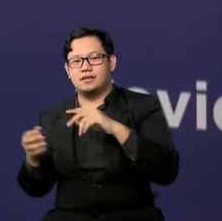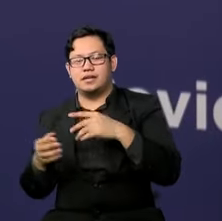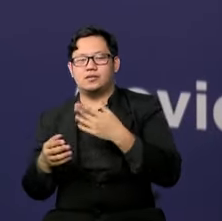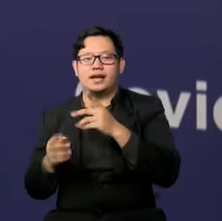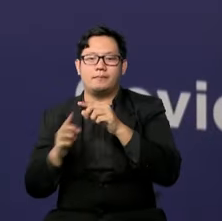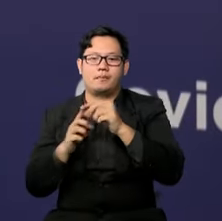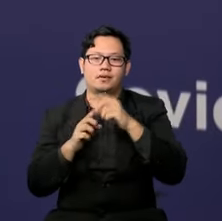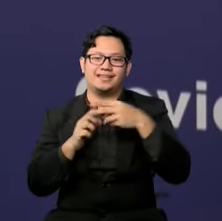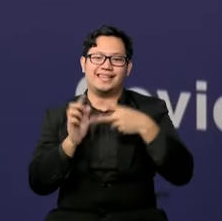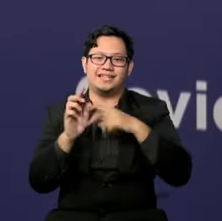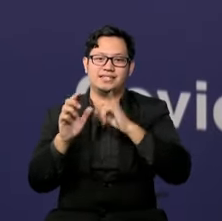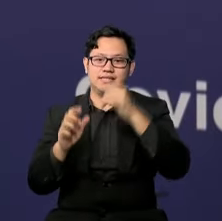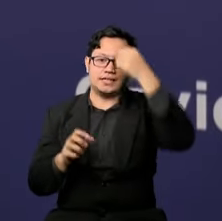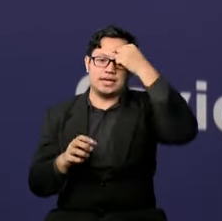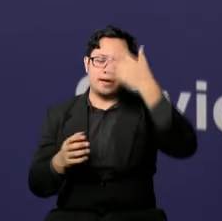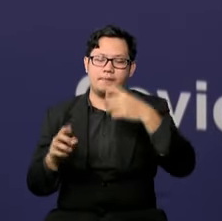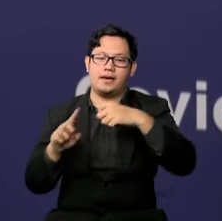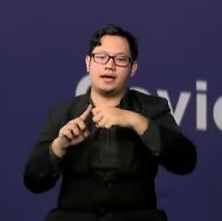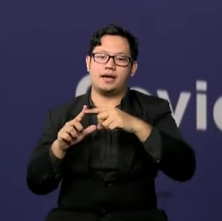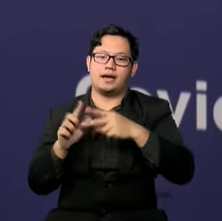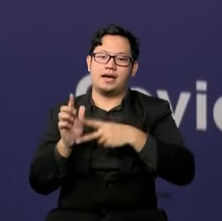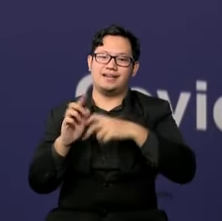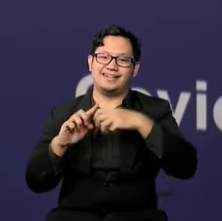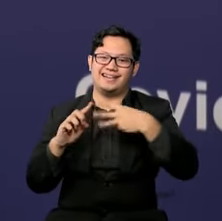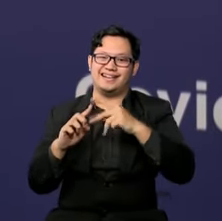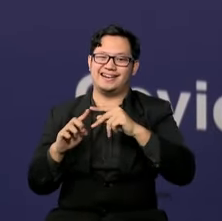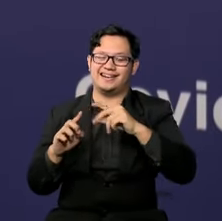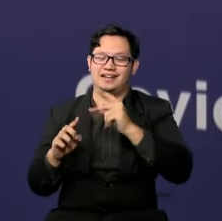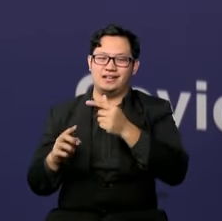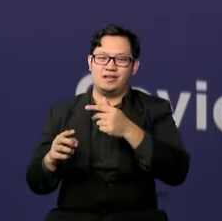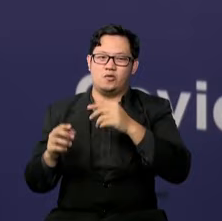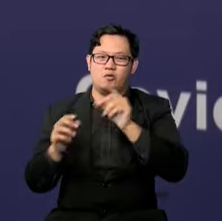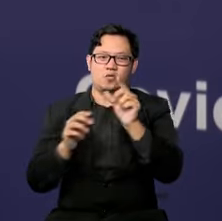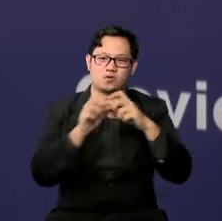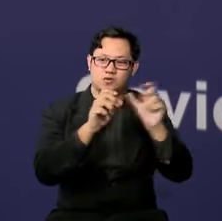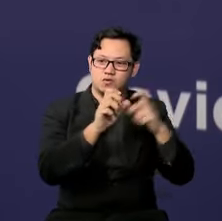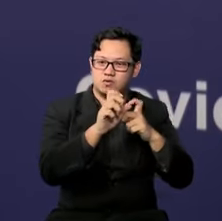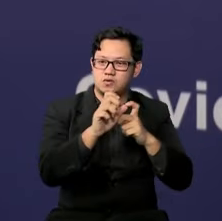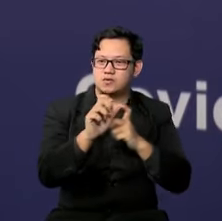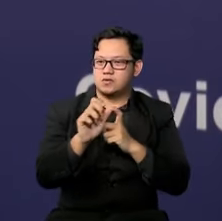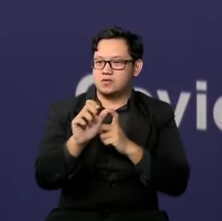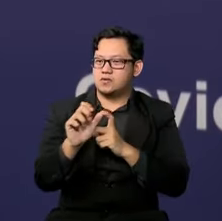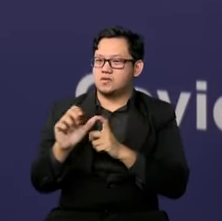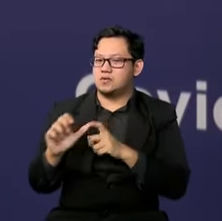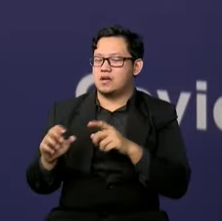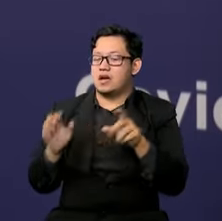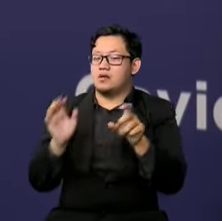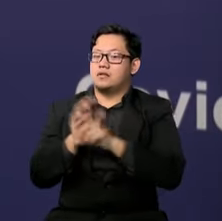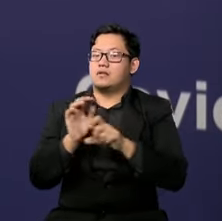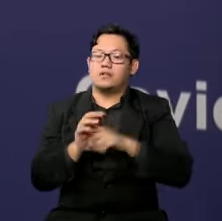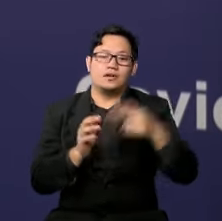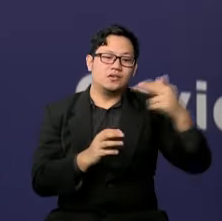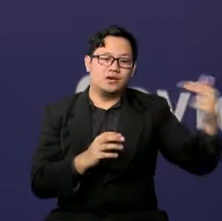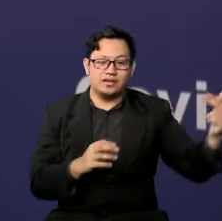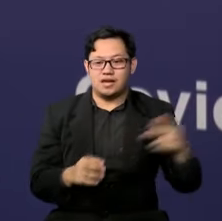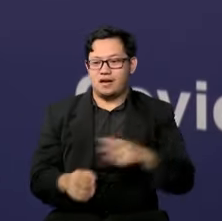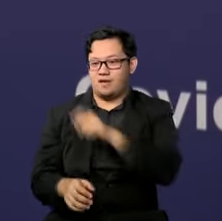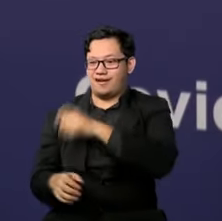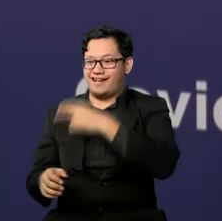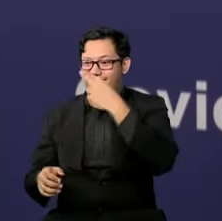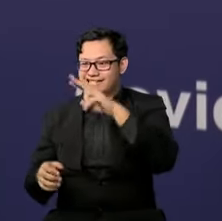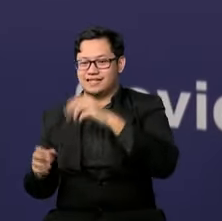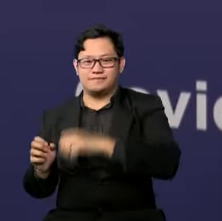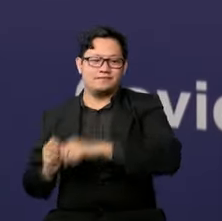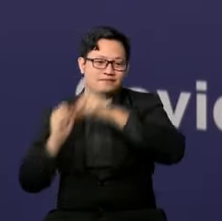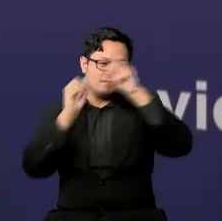sama seperti kita yang mungkin Indonesia karena kita masih banyak berapa beban untuk penyakit menular maupun tidak menular jadi